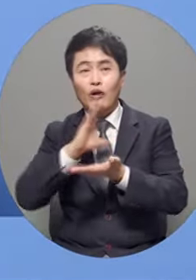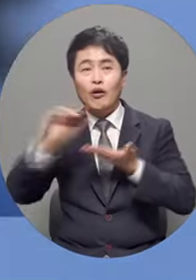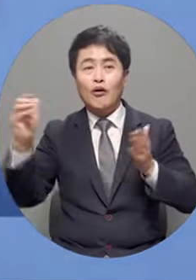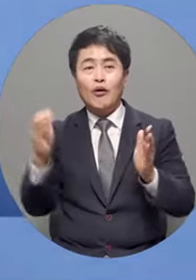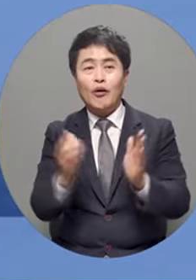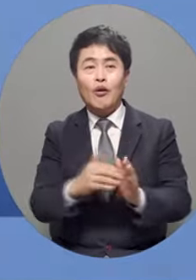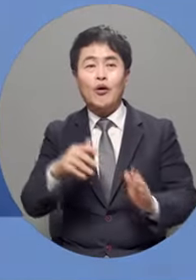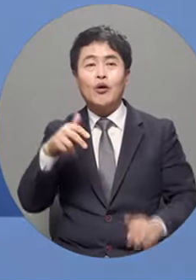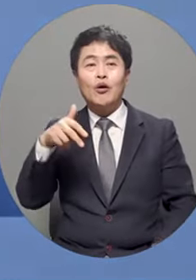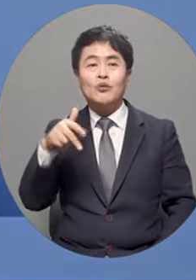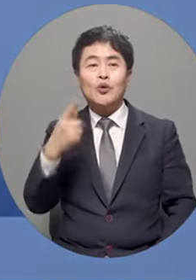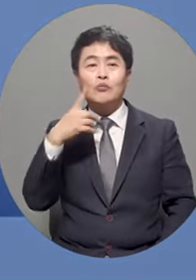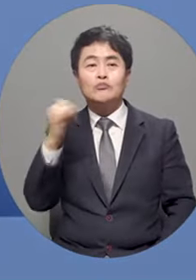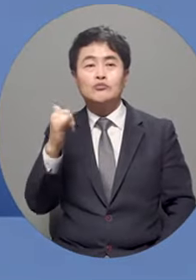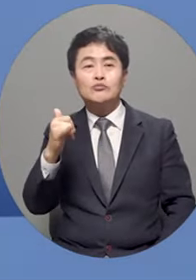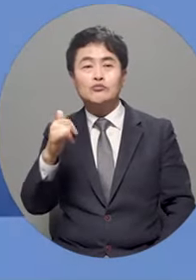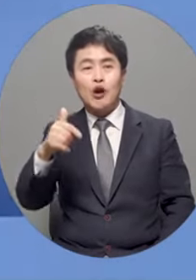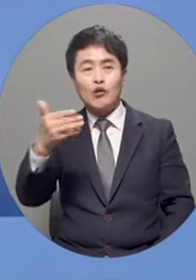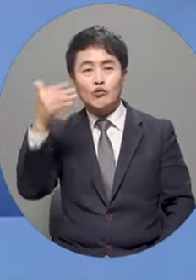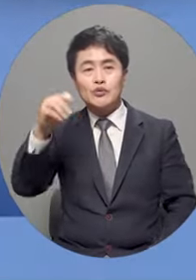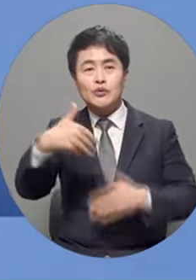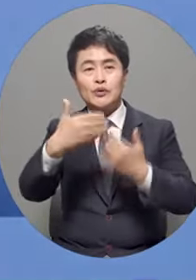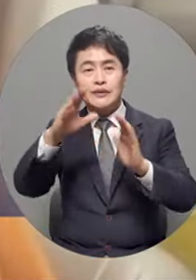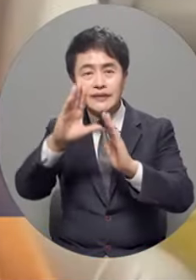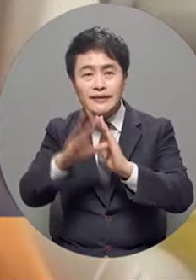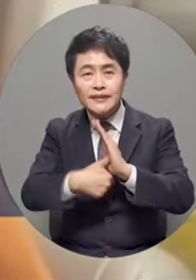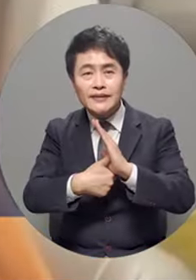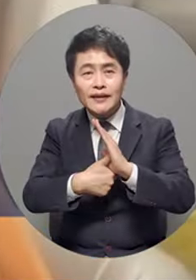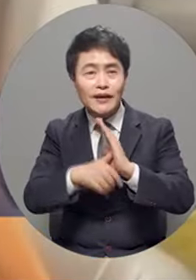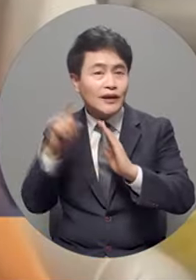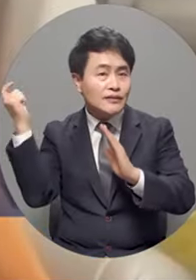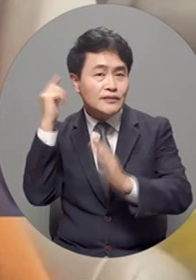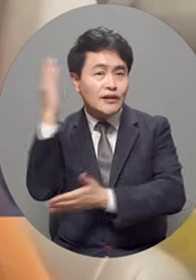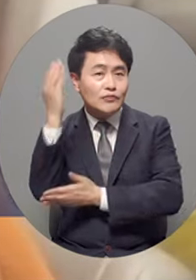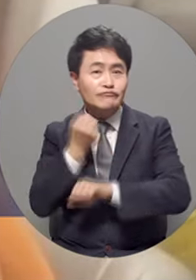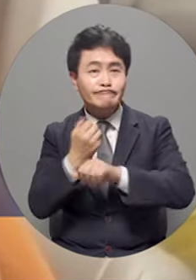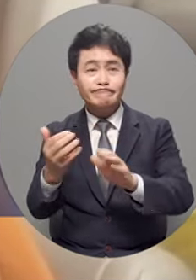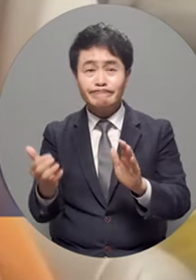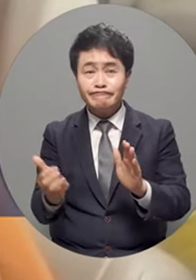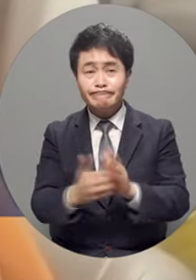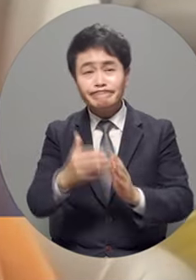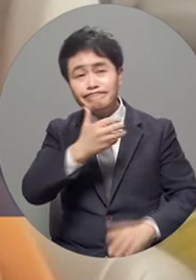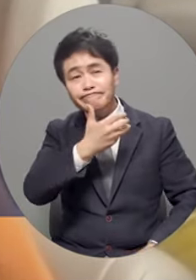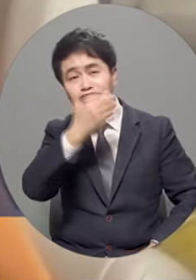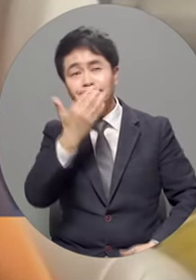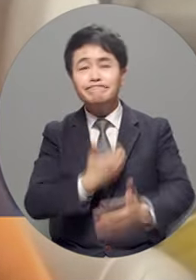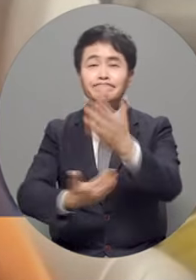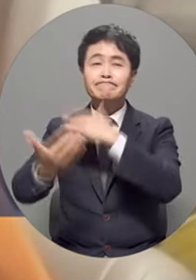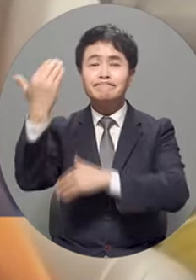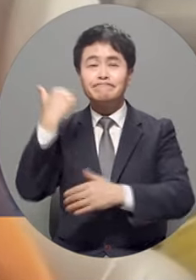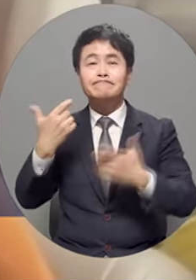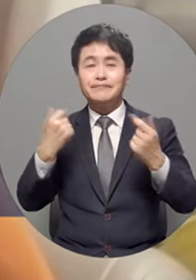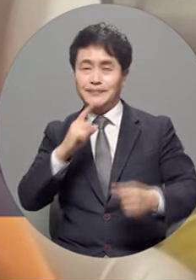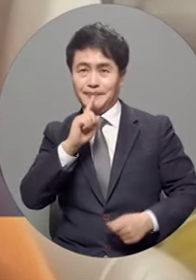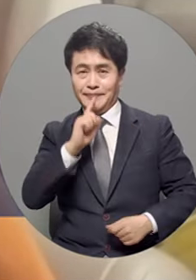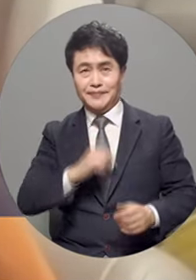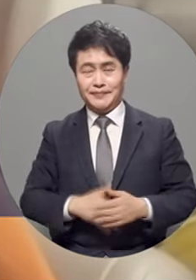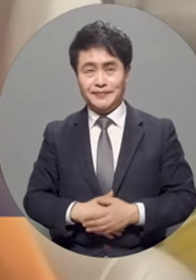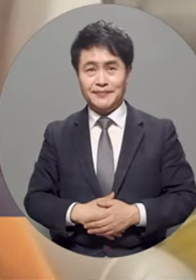новость, я сразу же согласился. Бабушек, дедушек много рассказов про то, как было в СССР.